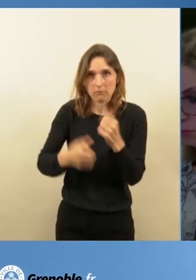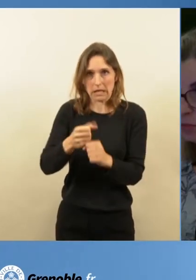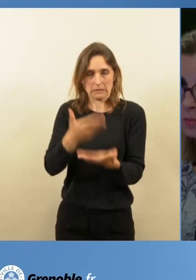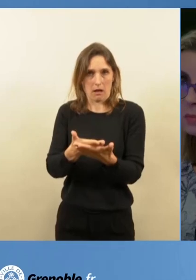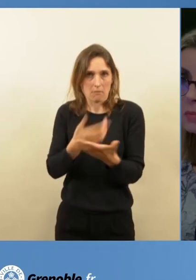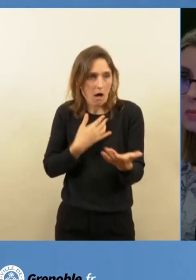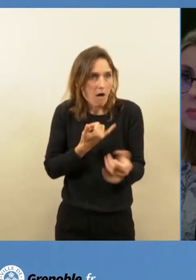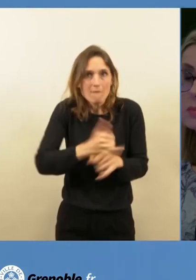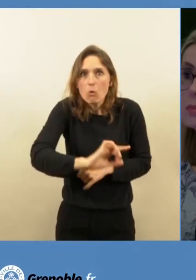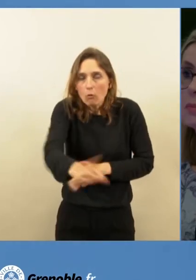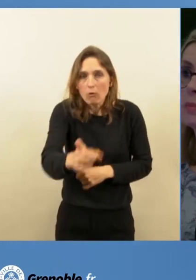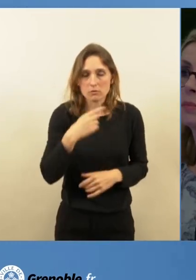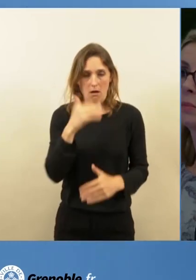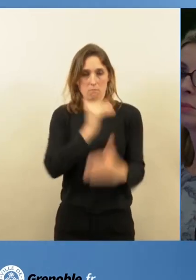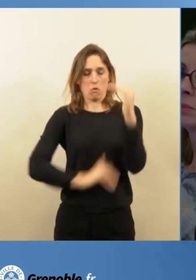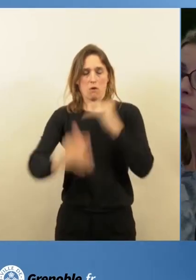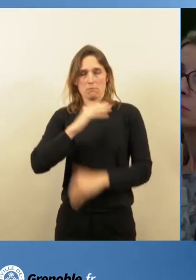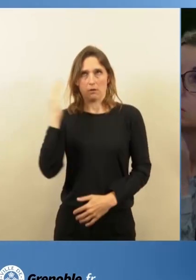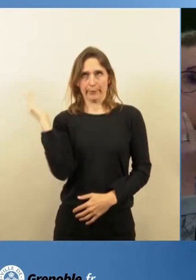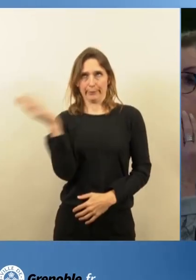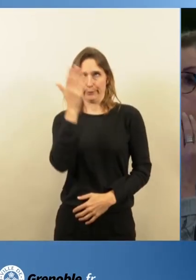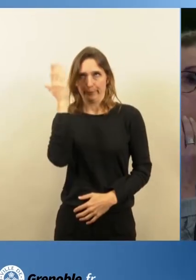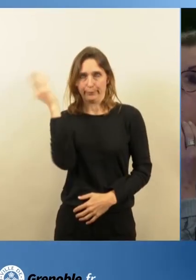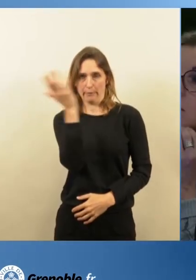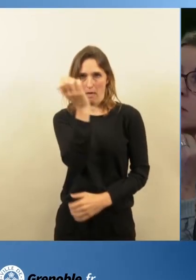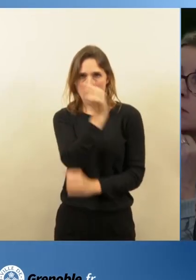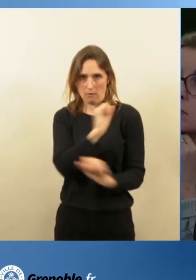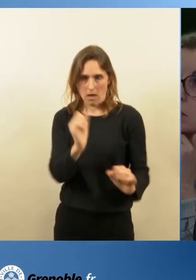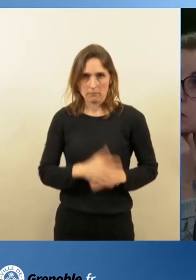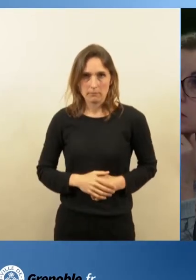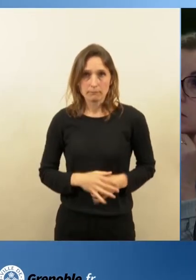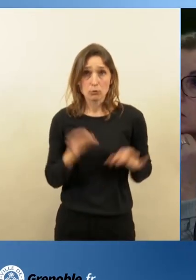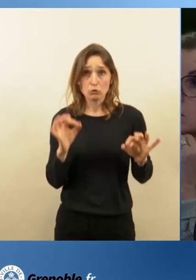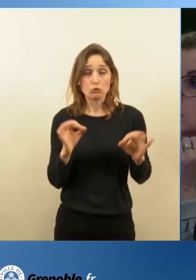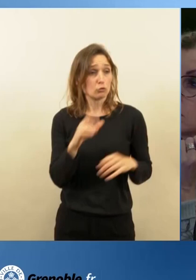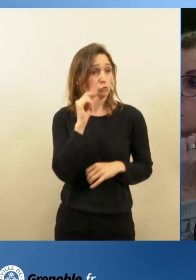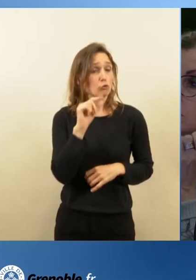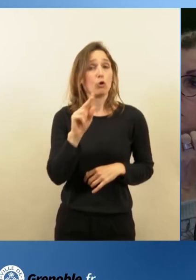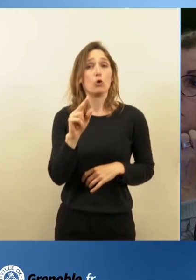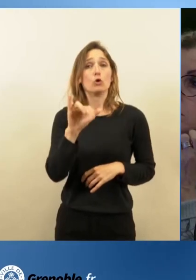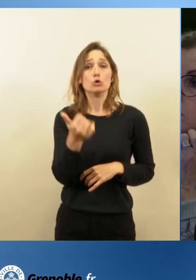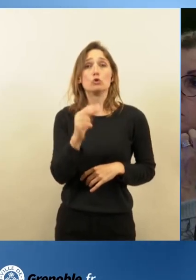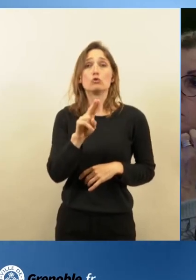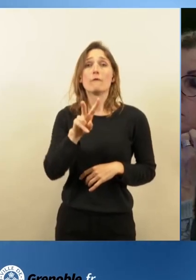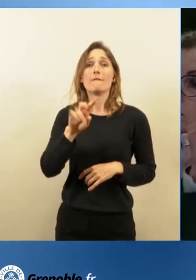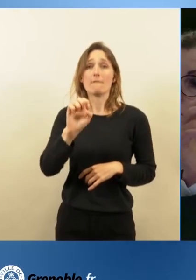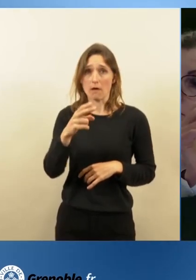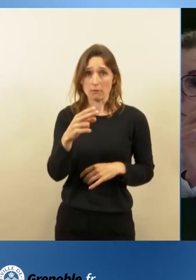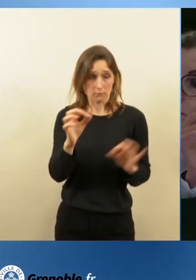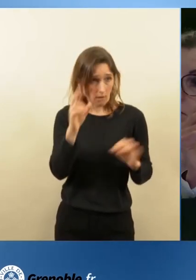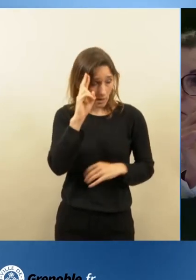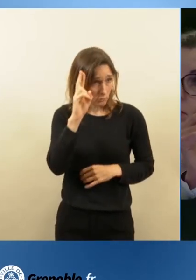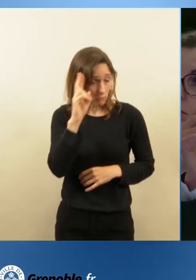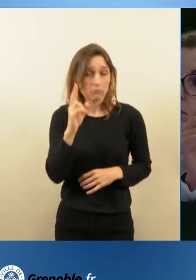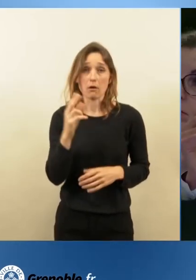ce plan était mirobolant il prévoyait effectivement monsieur juvan a raison il prévoyait des lignes de bus à haute fréquence